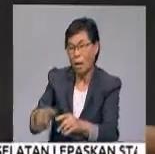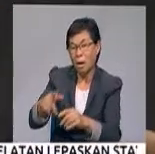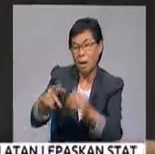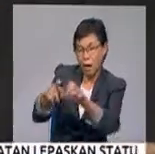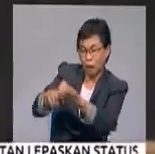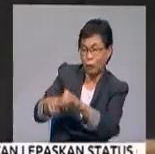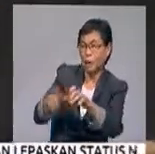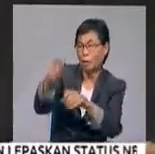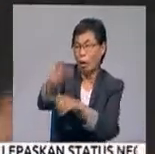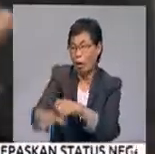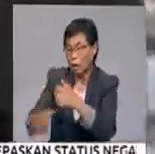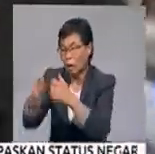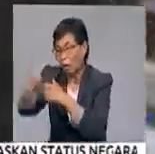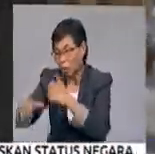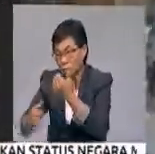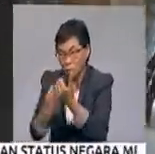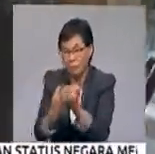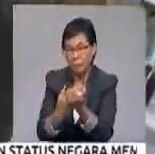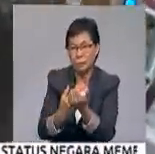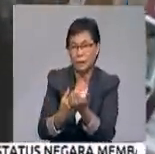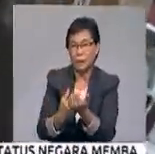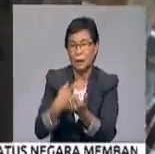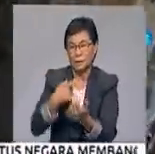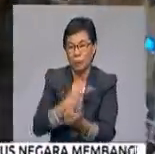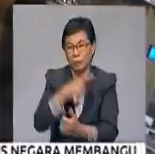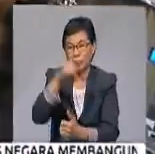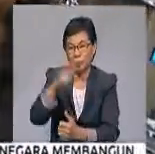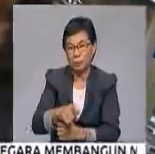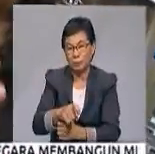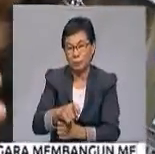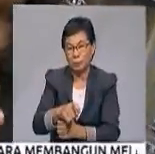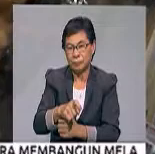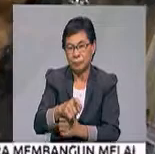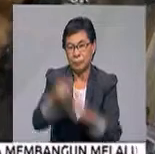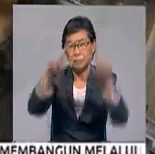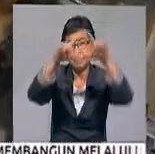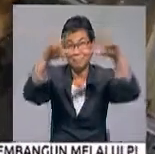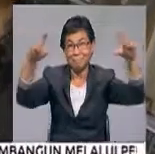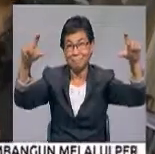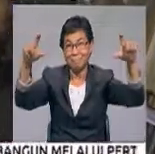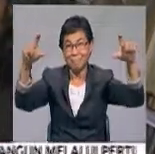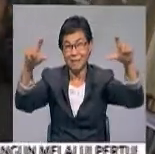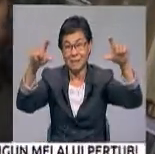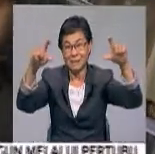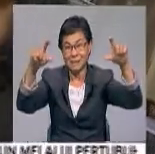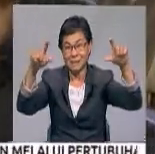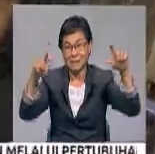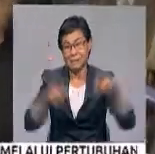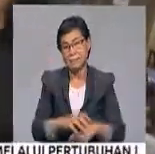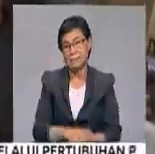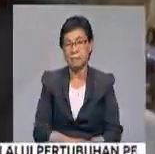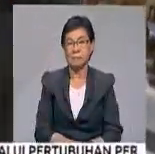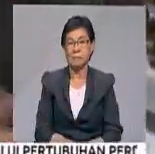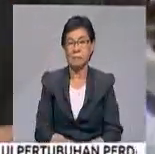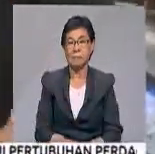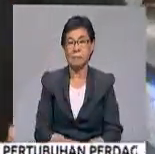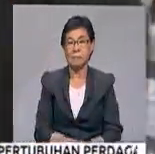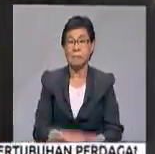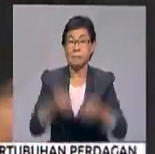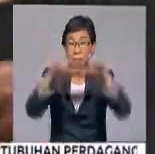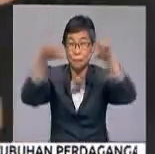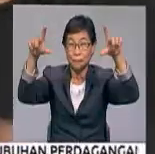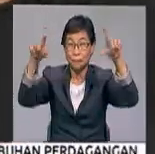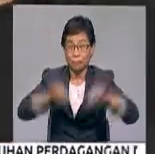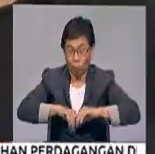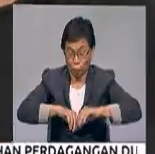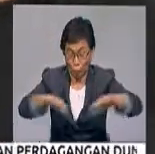pun kita kena, kita perlu. Perlukan haters tu. Sebab haters yang akan, apa orang cakap, viral lah.